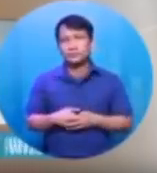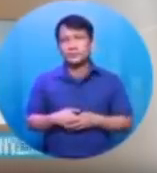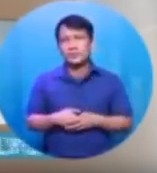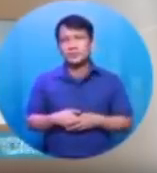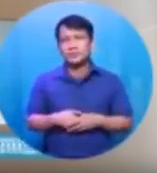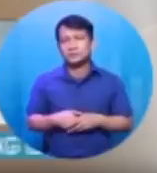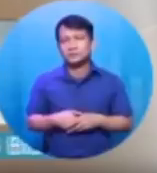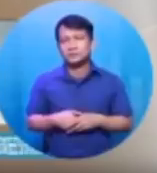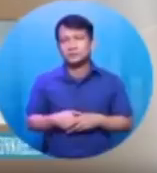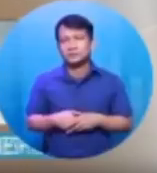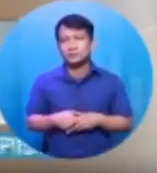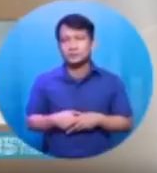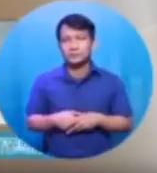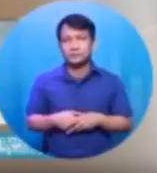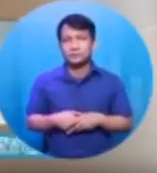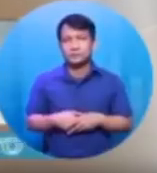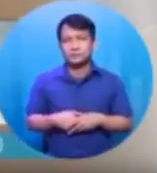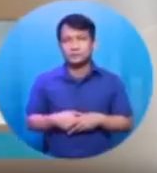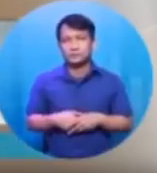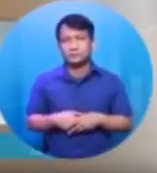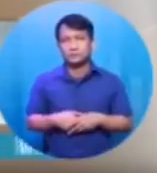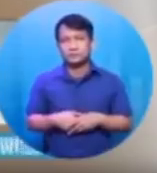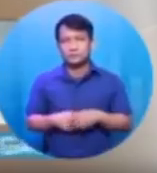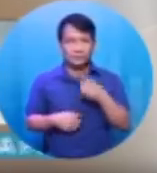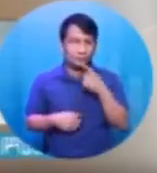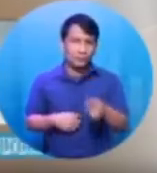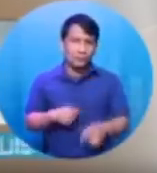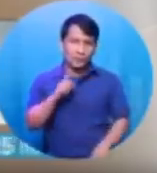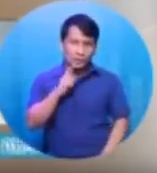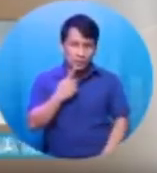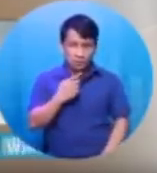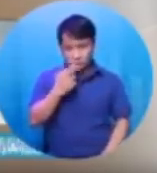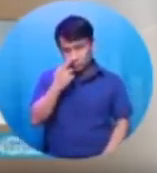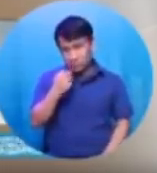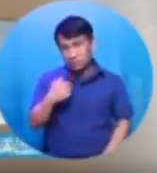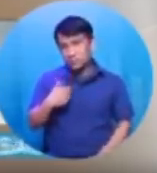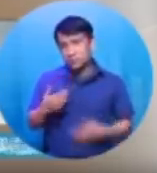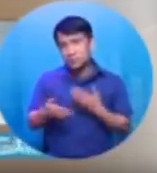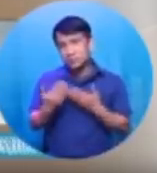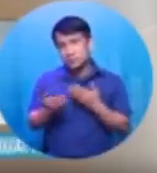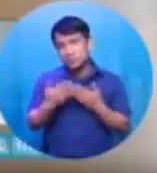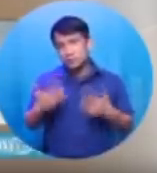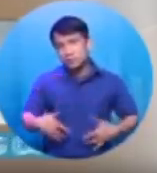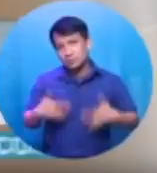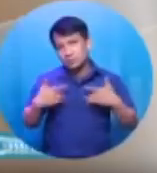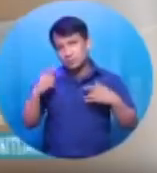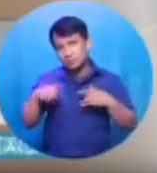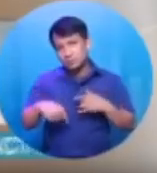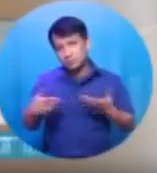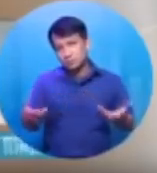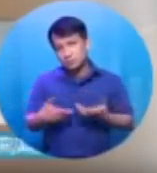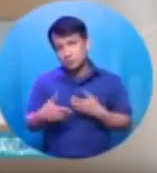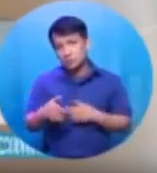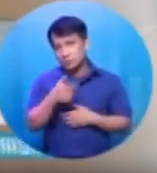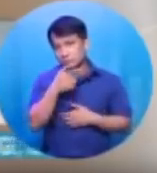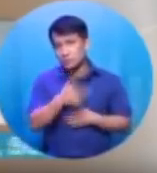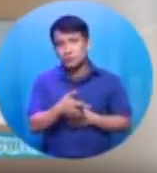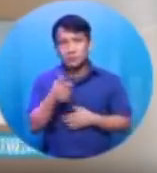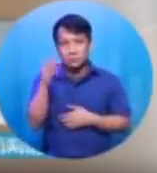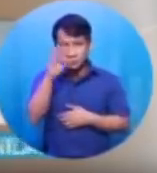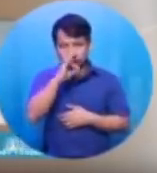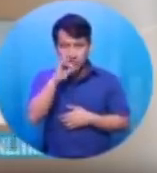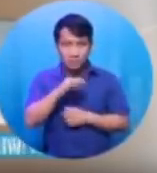sa Polo. Kala po kasi ni Beverly, sir, nagbibiruwa po. Kala niyang ang dali-dali ng buhay ko dito. Para swerte ako, may